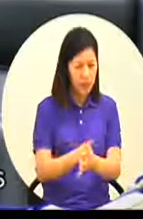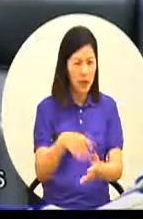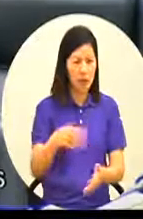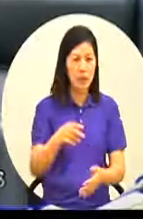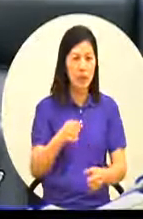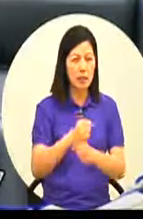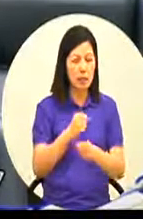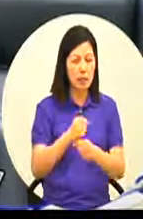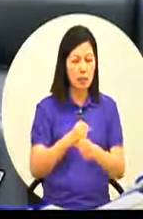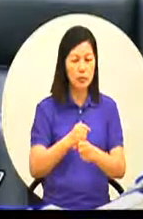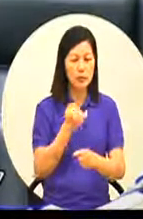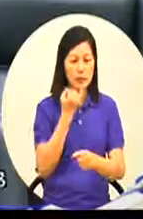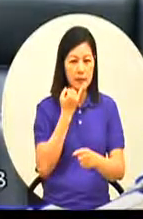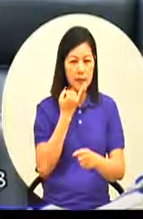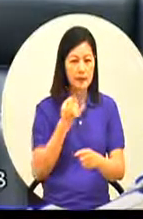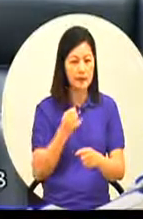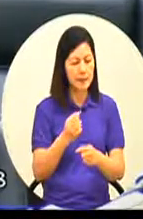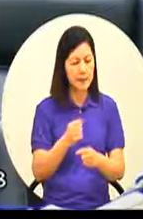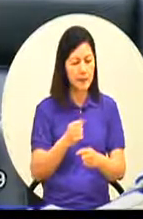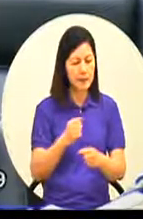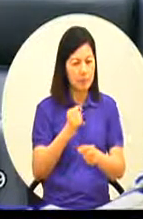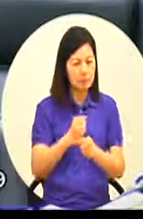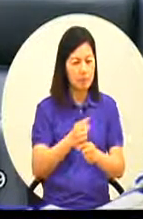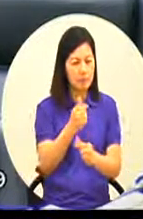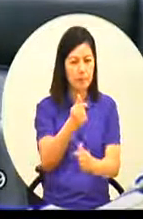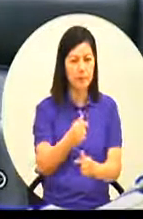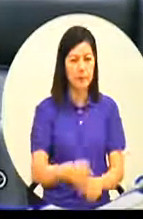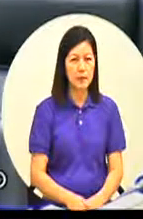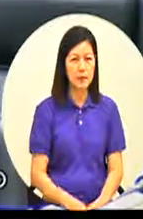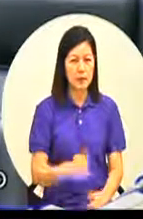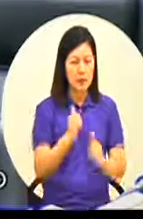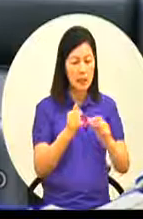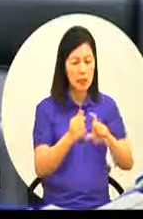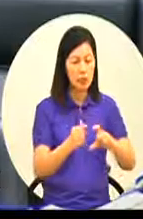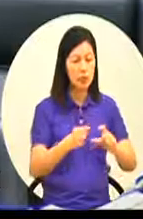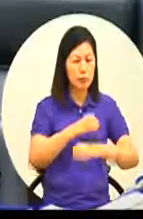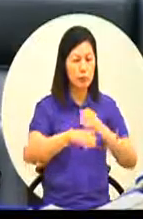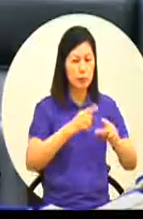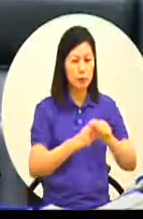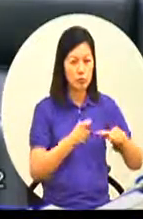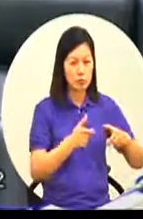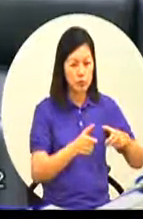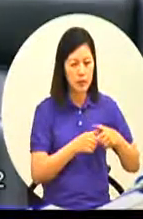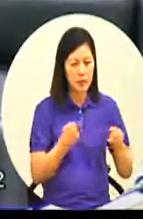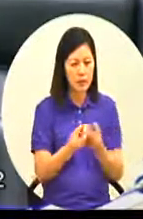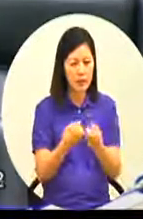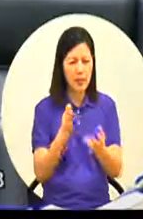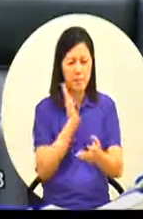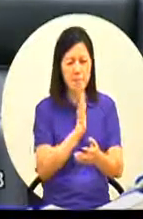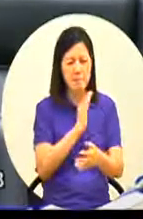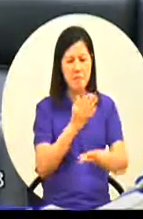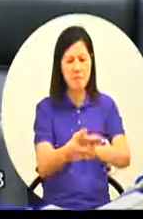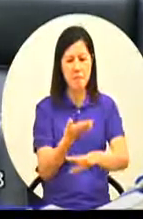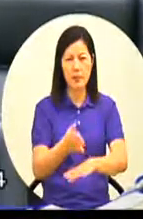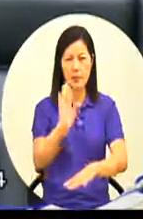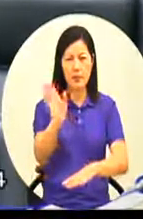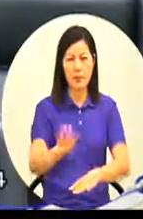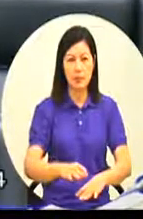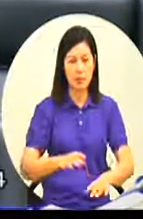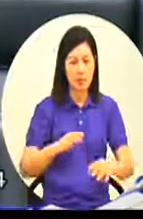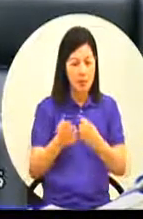以能发挥的淋漓尽致这样子、哦、让我们这个社区的活动中心、哦不要产生一个荒废一个状态这样子，维修